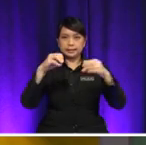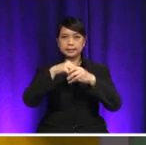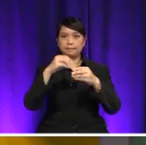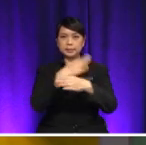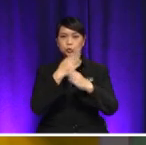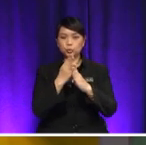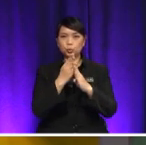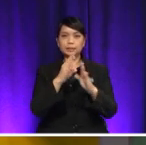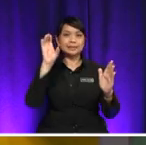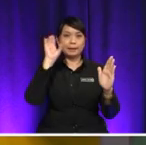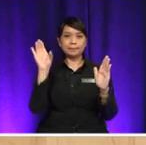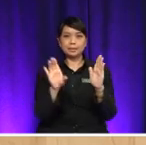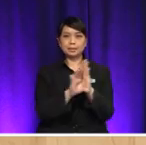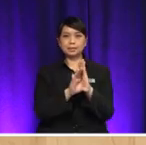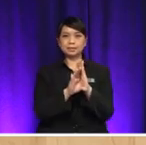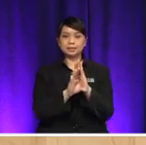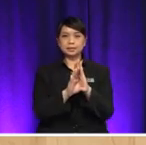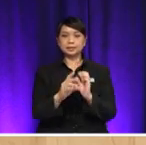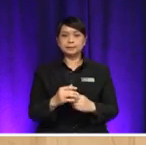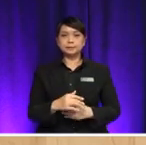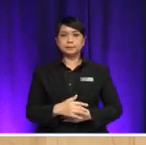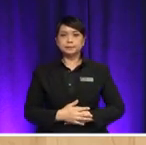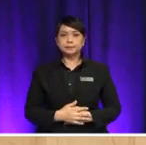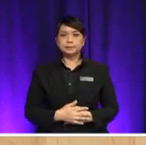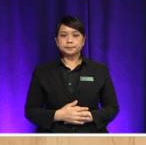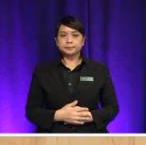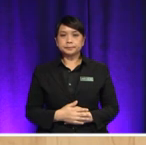contohnya Oke kita buat itu